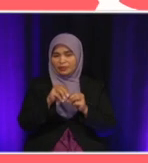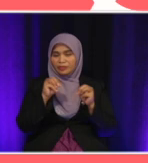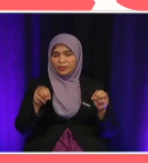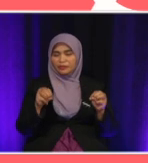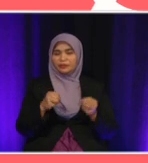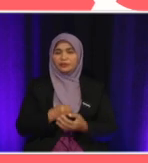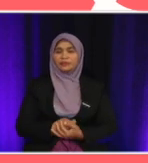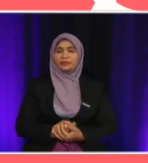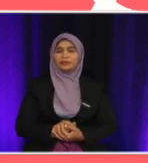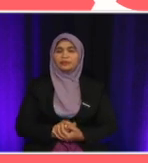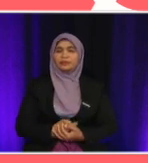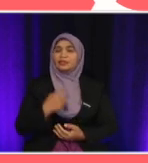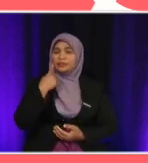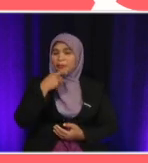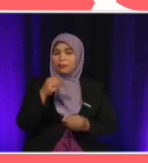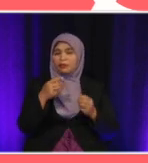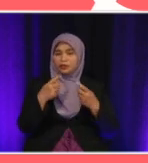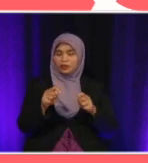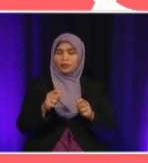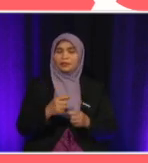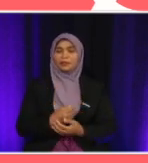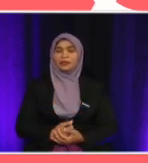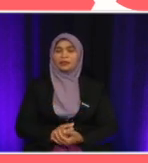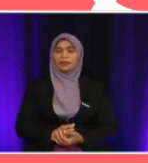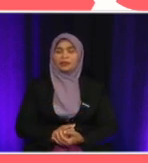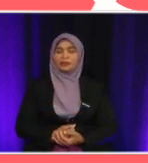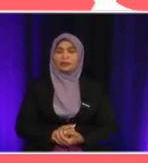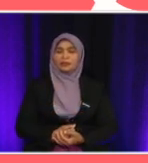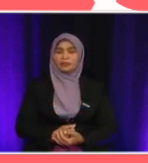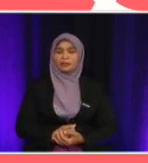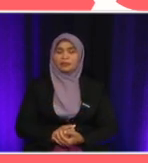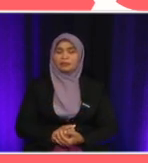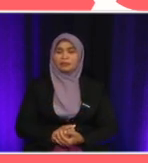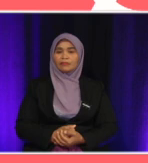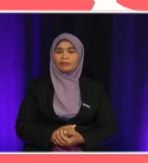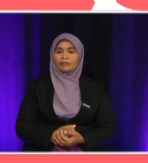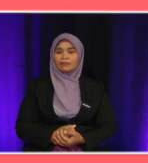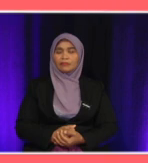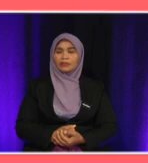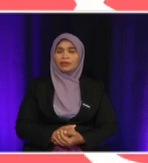anak Coba beri jawabannya angkat tangan ke tengah